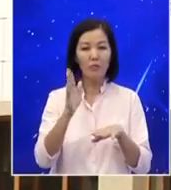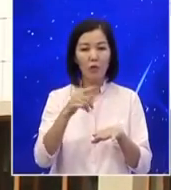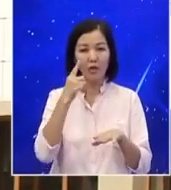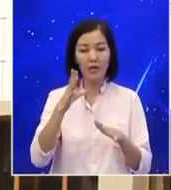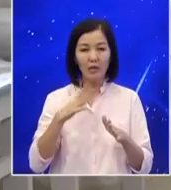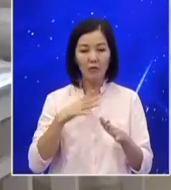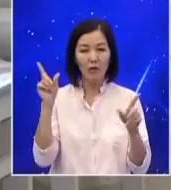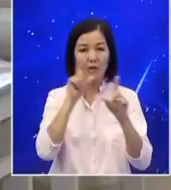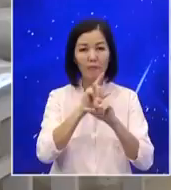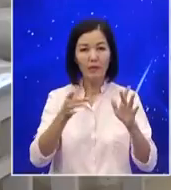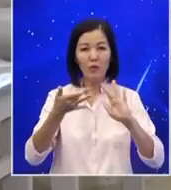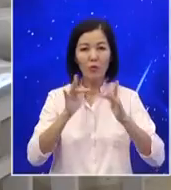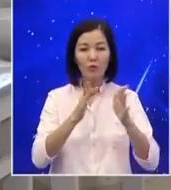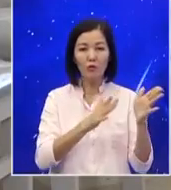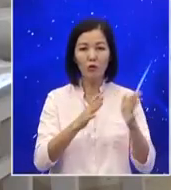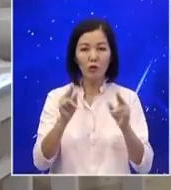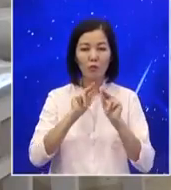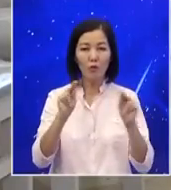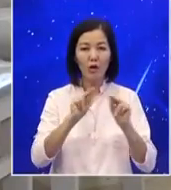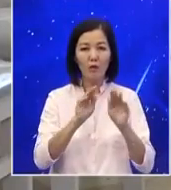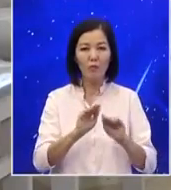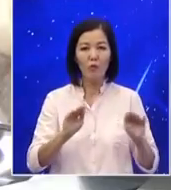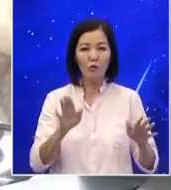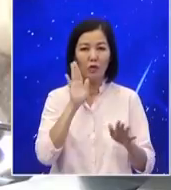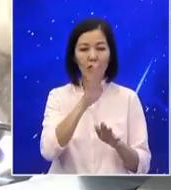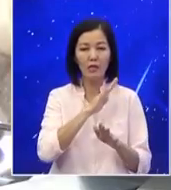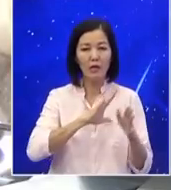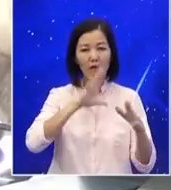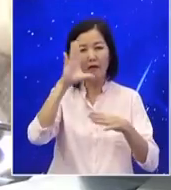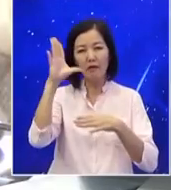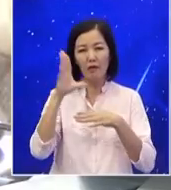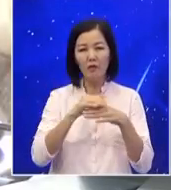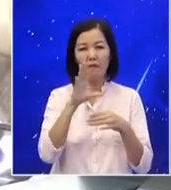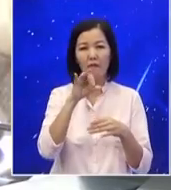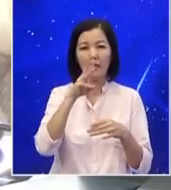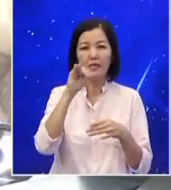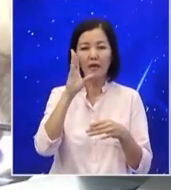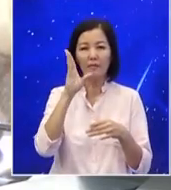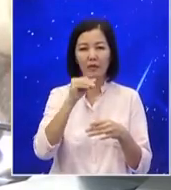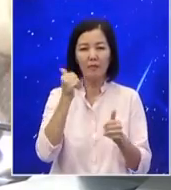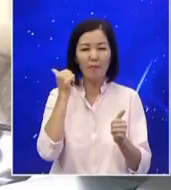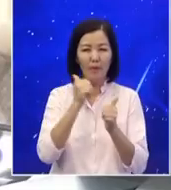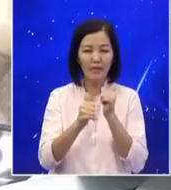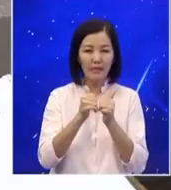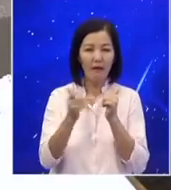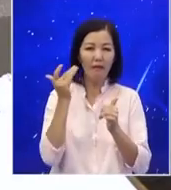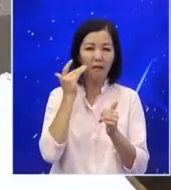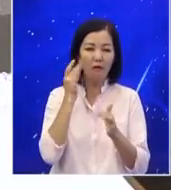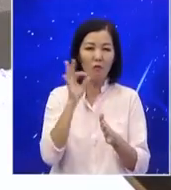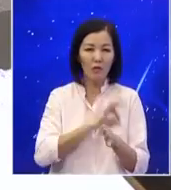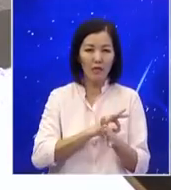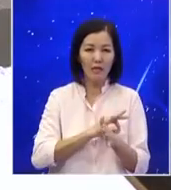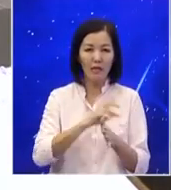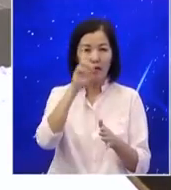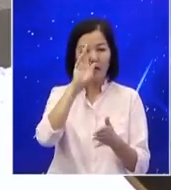өтті. Мектептердегі онлайн жүйеде мұғалім, оқушы, ата-ана күндіз-түні WhatsApp-тан бас көтермейтін болды. Осы ретте